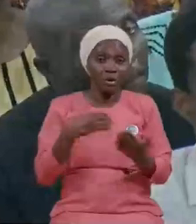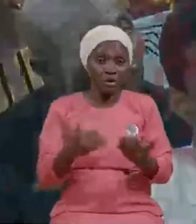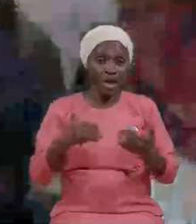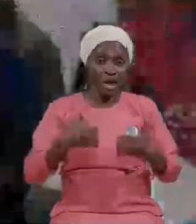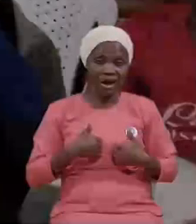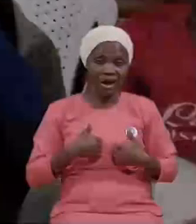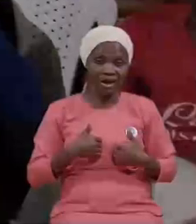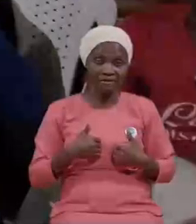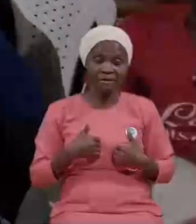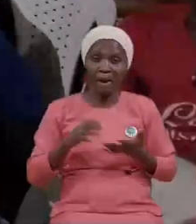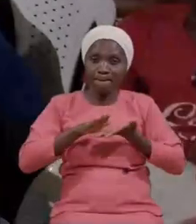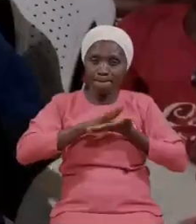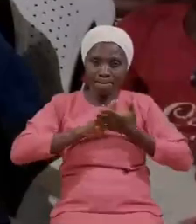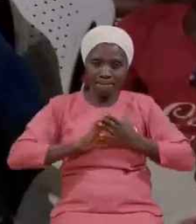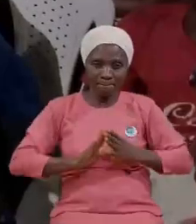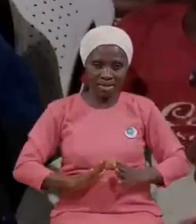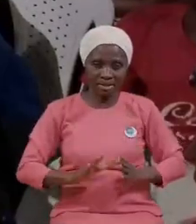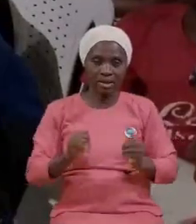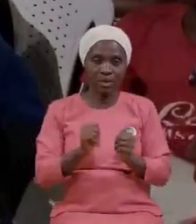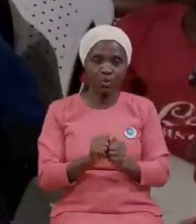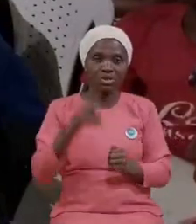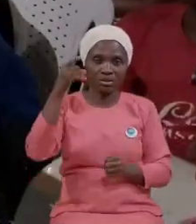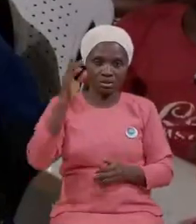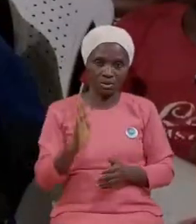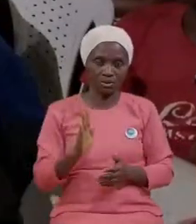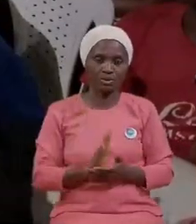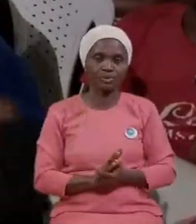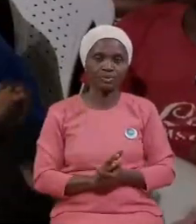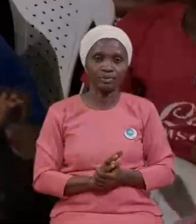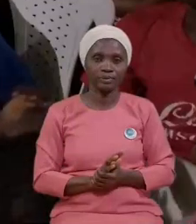nous avons maintenant la paix avec Dieu.